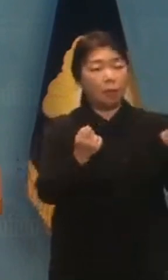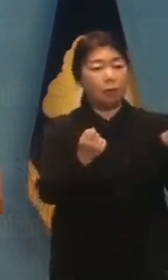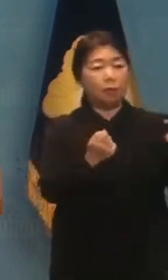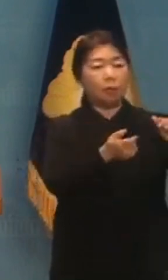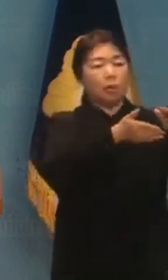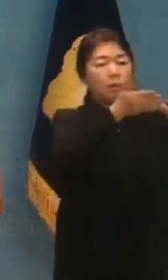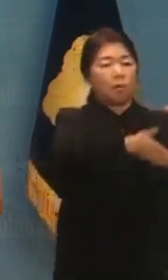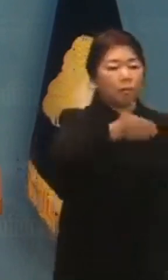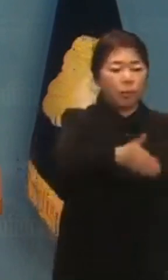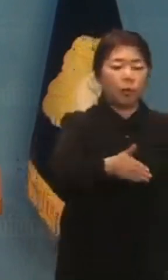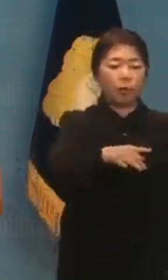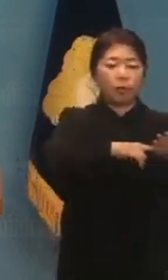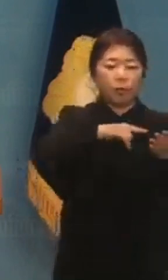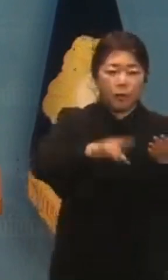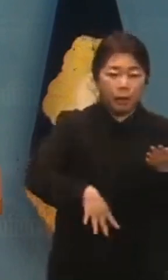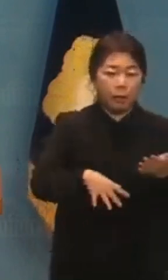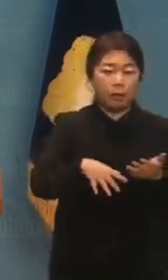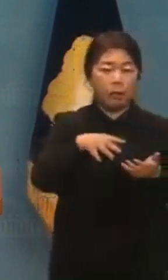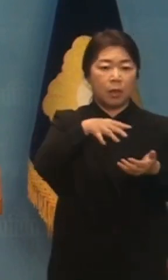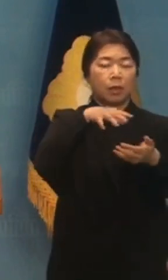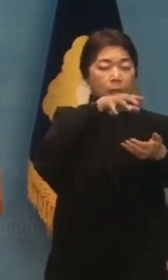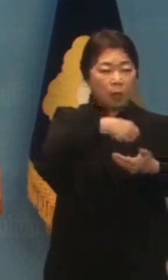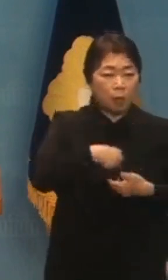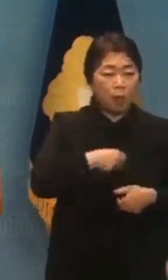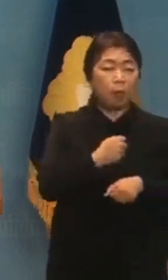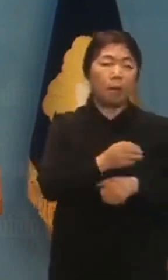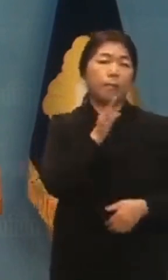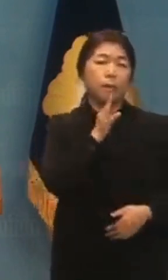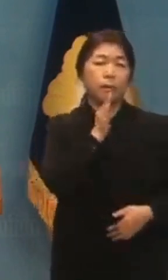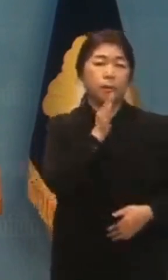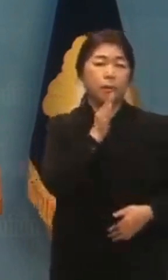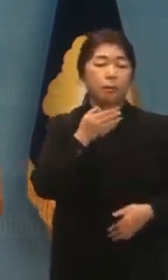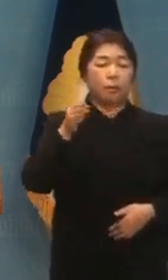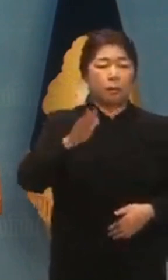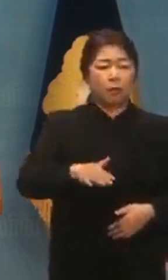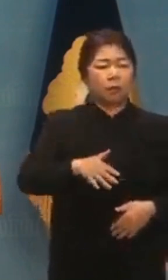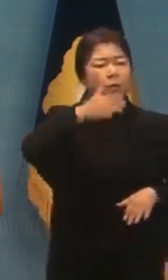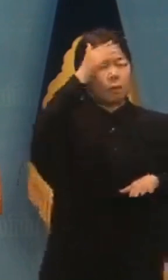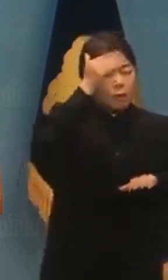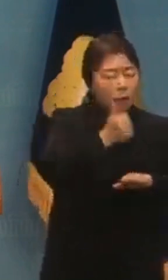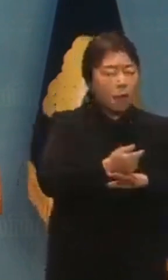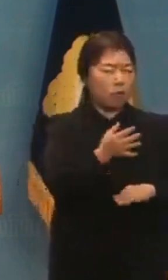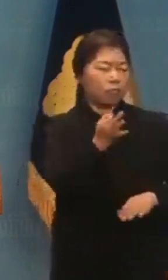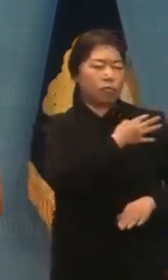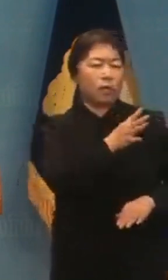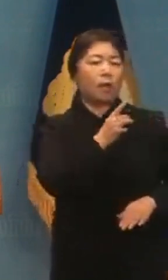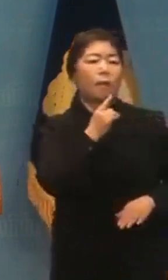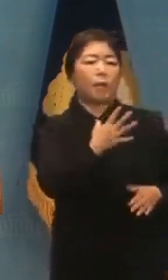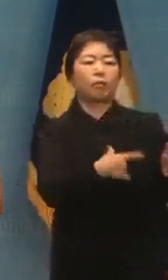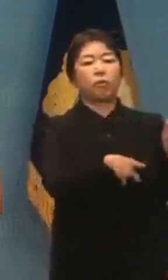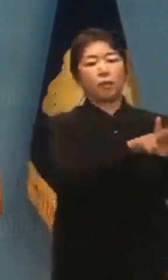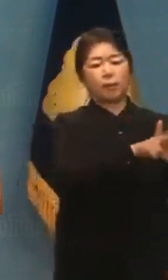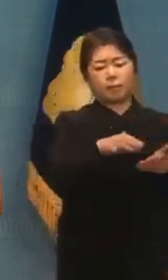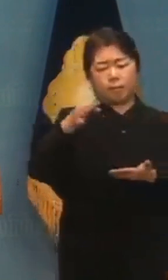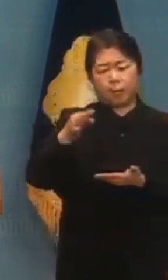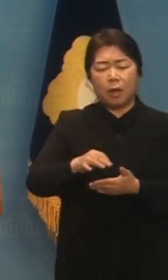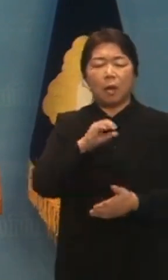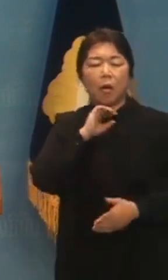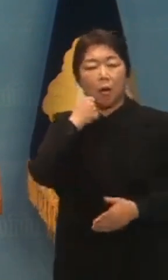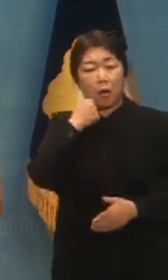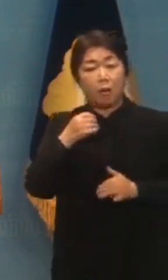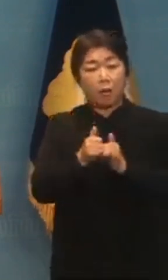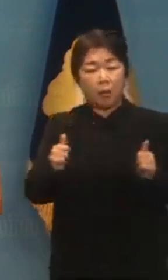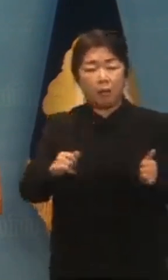공평 과세를 저해하고 결과적으로 자산 불평등을 더욱 심화하는 명백한